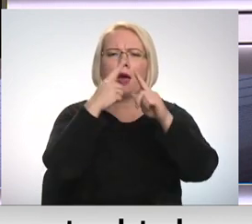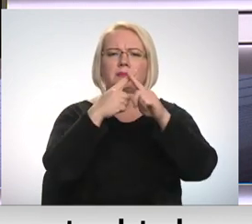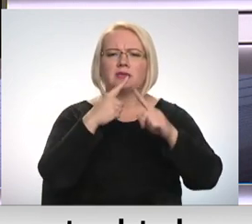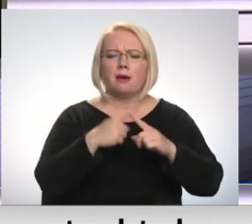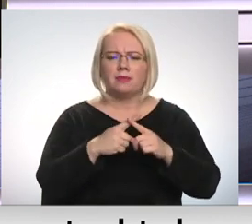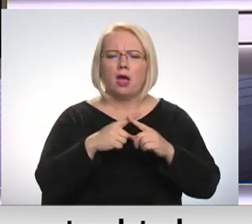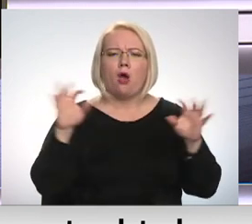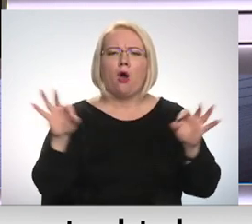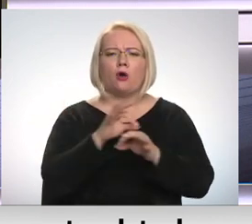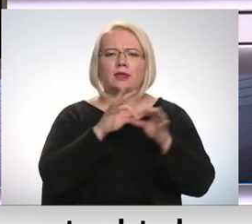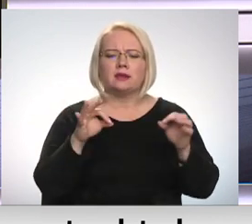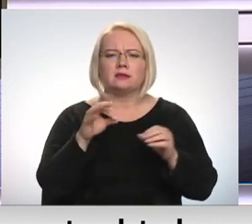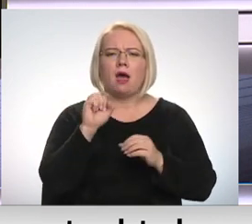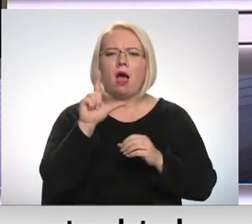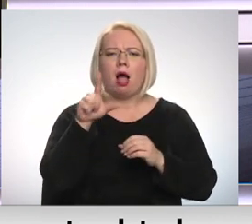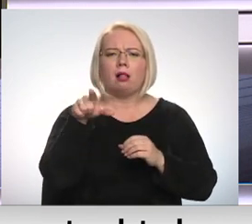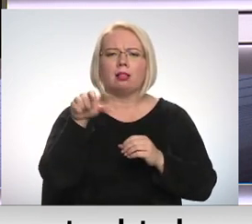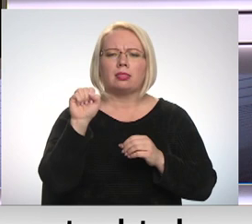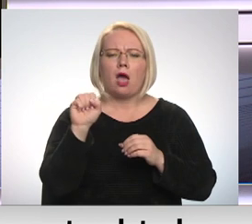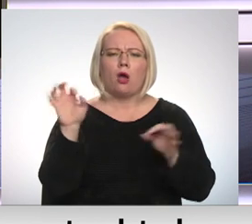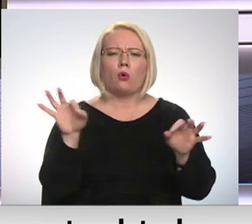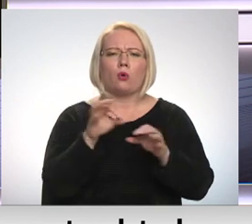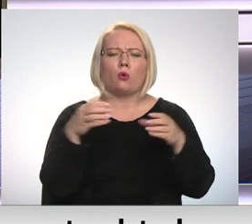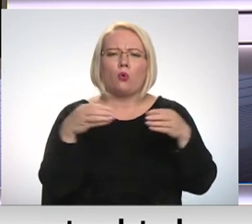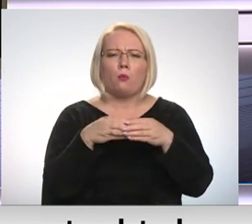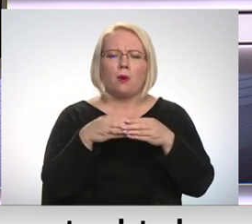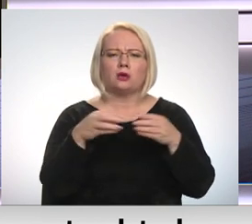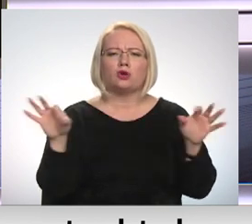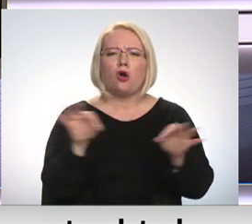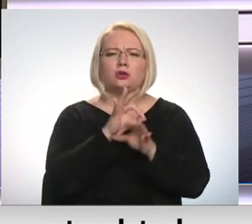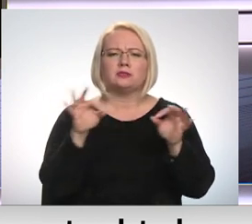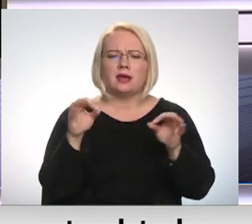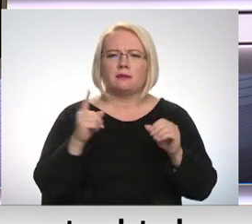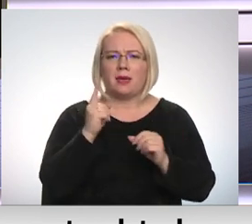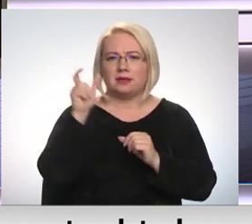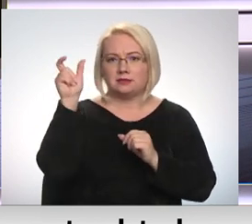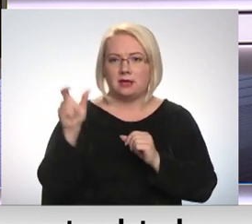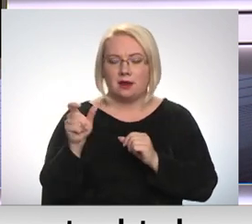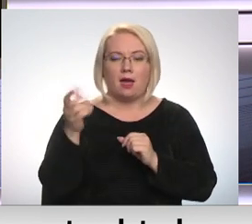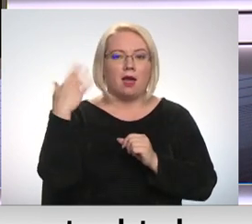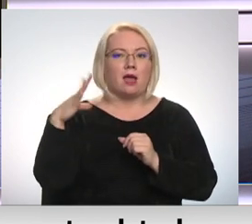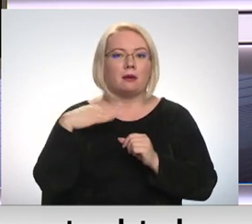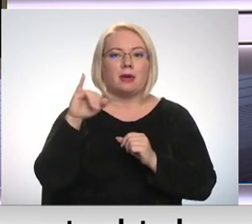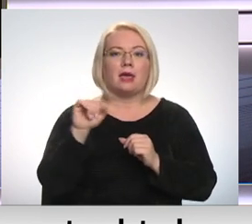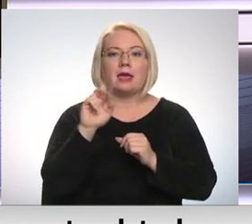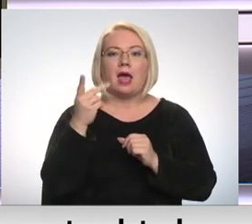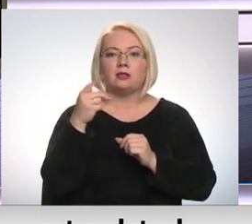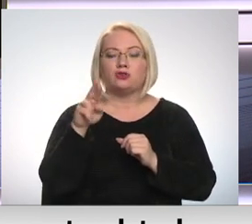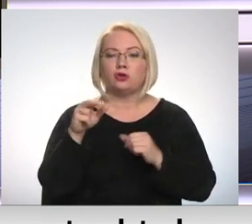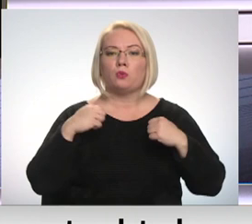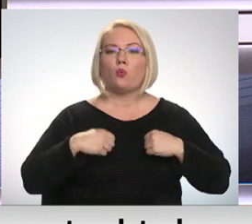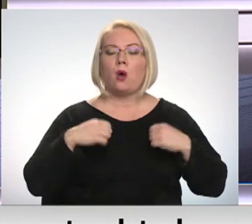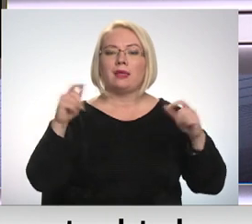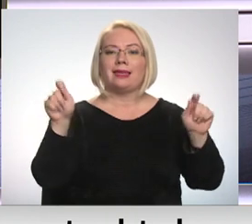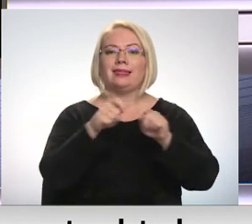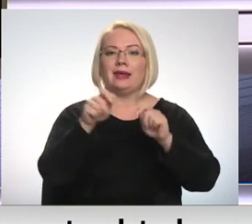koncertgebau orķestra altu grupas koncertmeisteri. Orķestris, ko kādreiz vadīja latviešu maestro Maris Jansons, kļūdams pat par šī orķestra goda diriģentu,